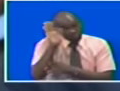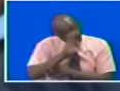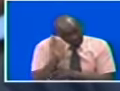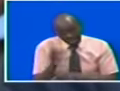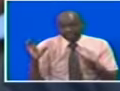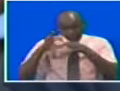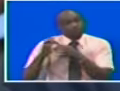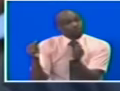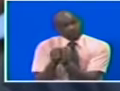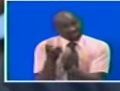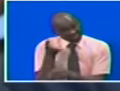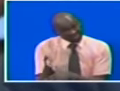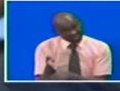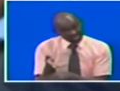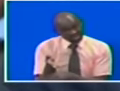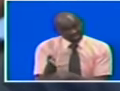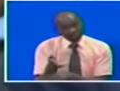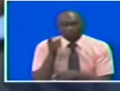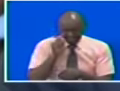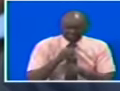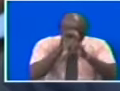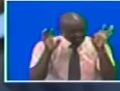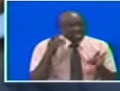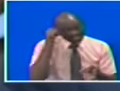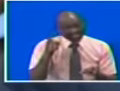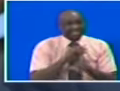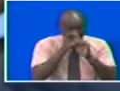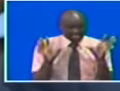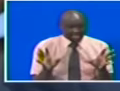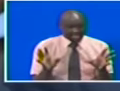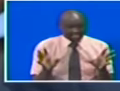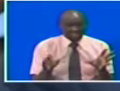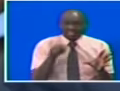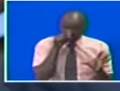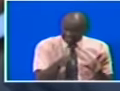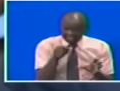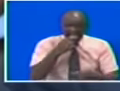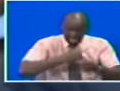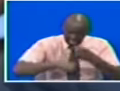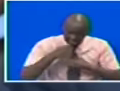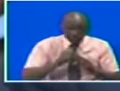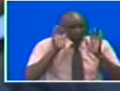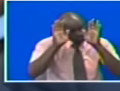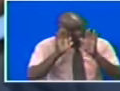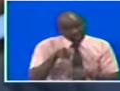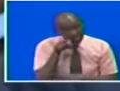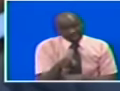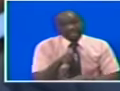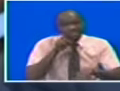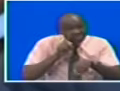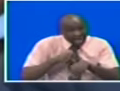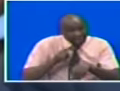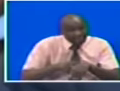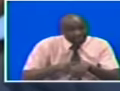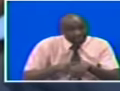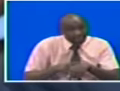Democratic Movement. So hieleweke wazi basi kwamba hii ni hatua ya umuhimu kabisa, kwa sababu nikipatiwa